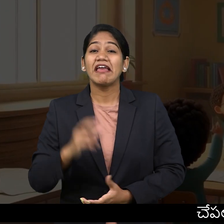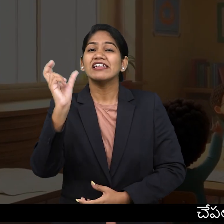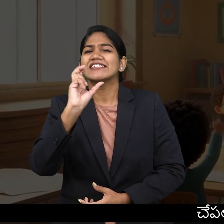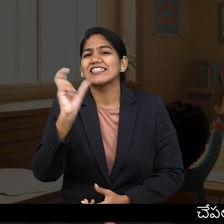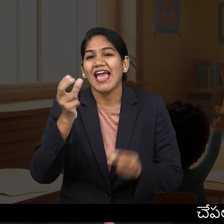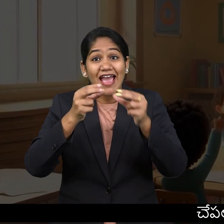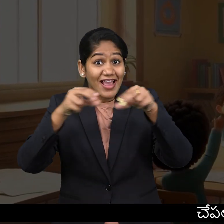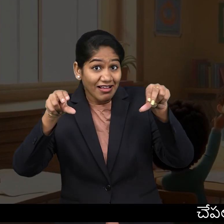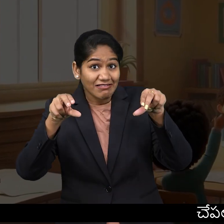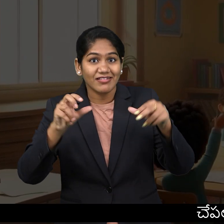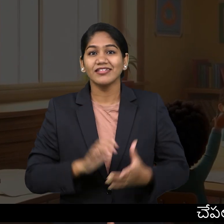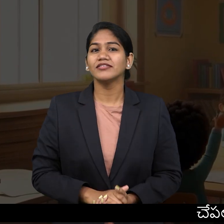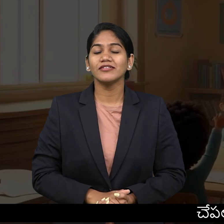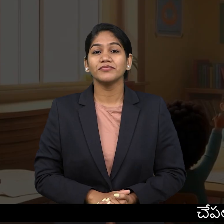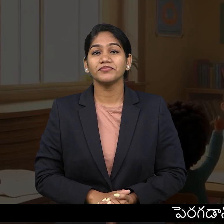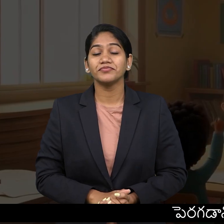మరియు గుడ్లు